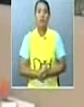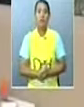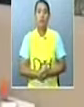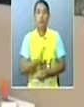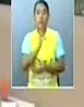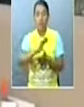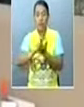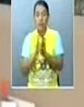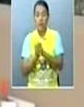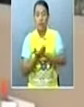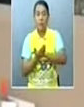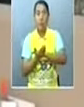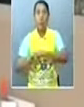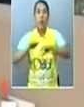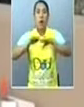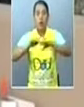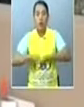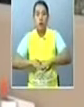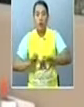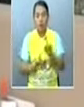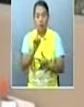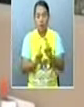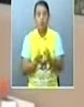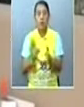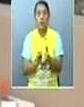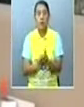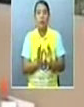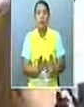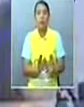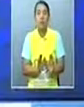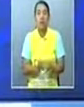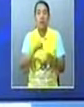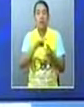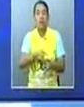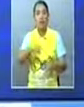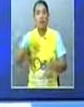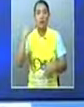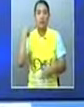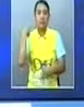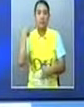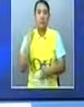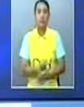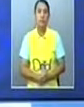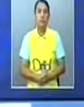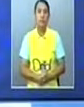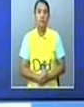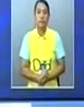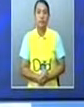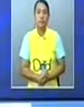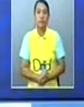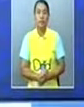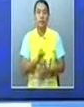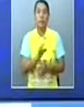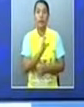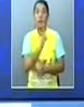รับตัวลดลงนั้นโอกาสในการสะสมหุ้นในช่วงนี้อาจจะยังไม่ค่อยเหมาะสมมากนักค่ะส่วนใครที่บอกว่าเวลาที่เราเลือกลงทุน